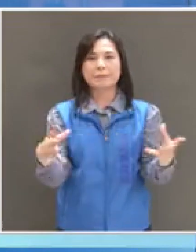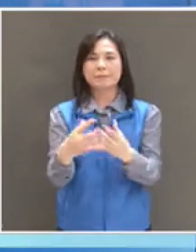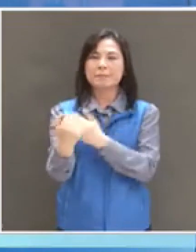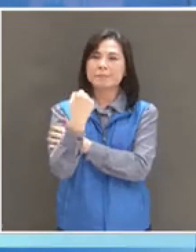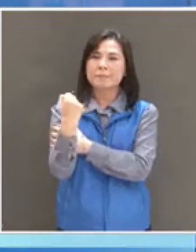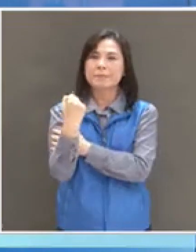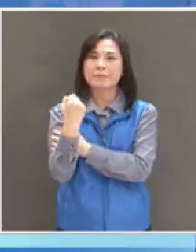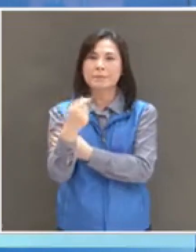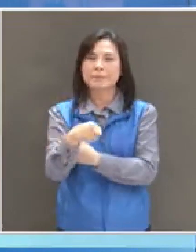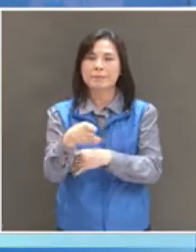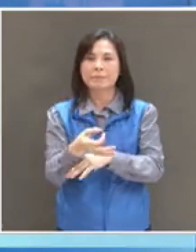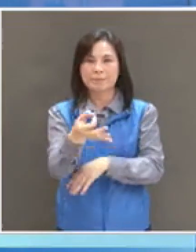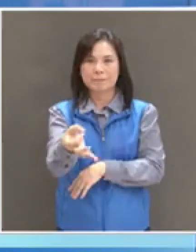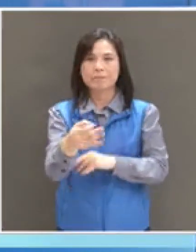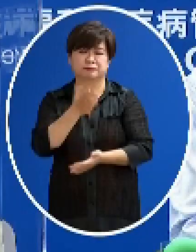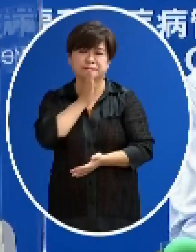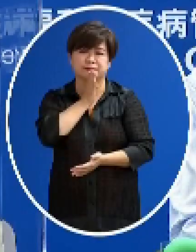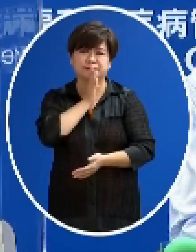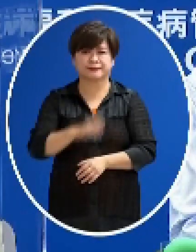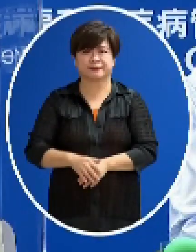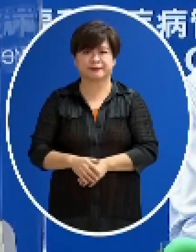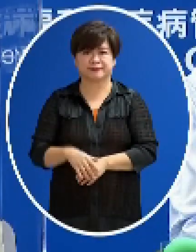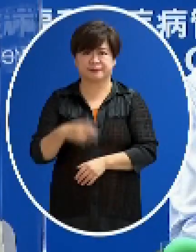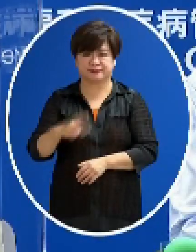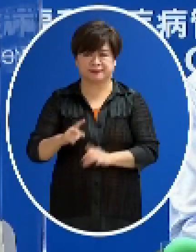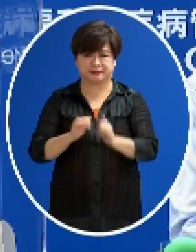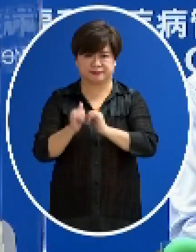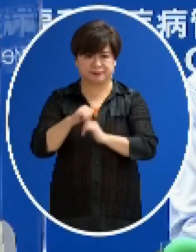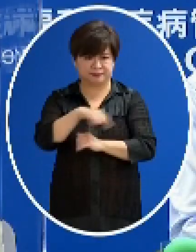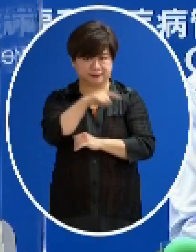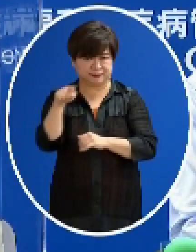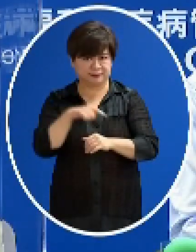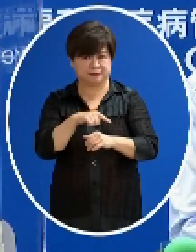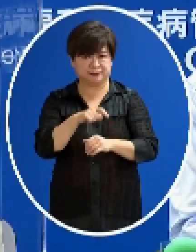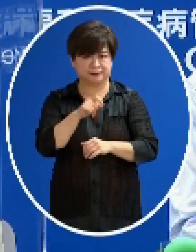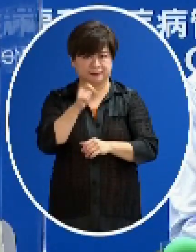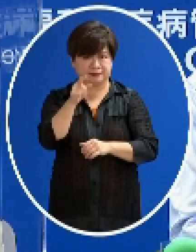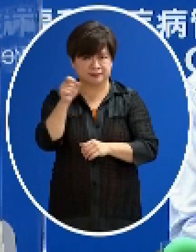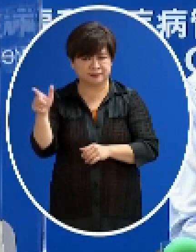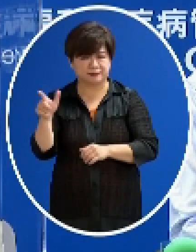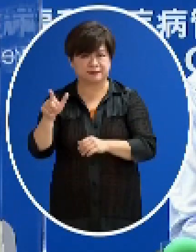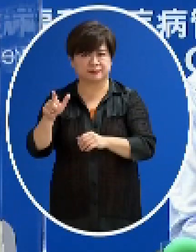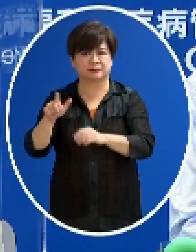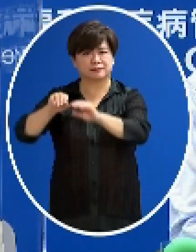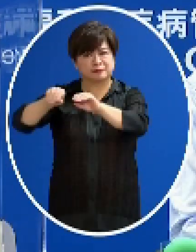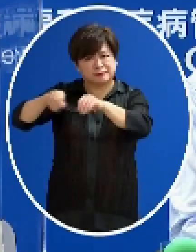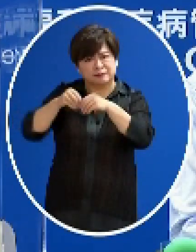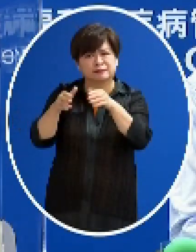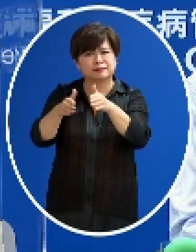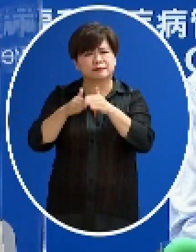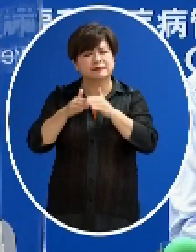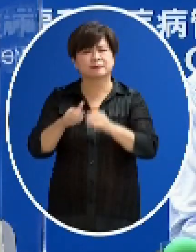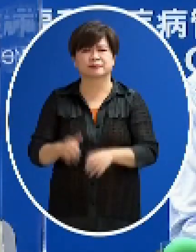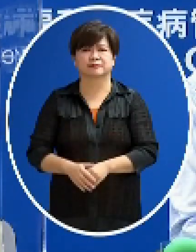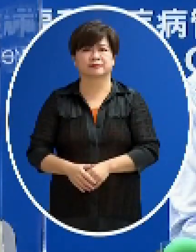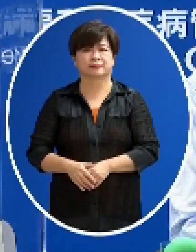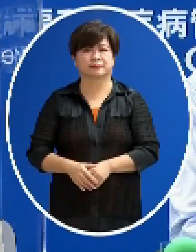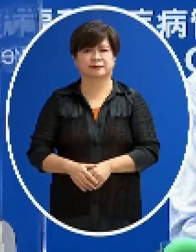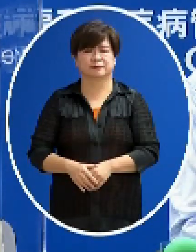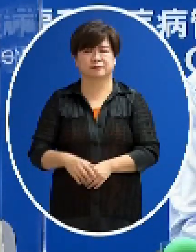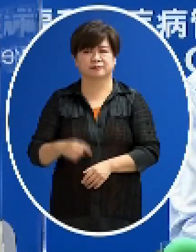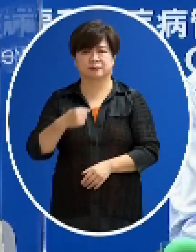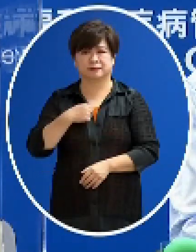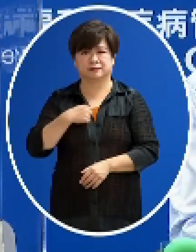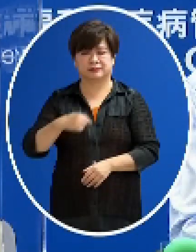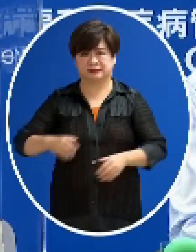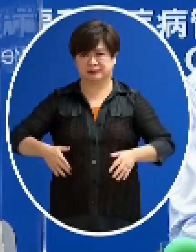好安全的防疫。 民间购买或捐赠疫苗，那相对的我们在有授权，